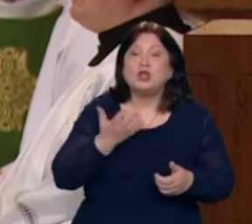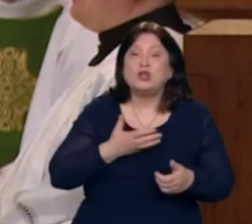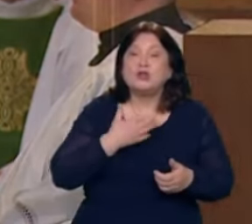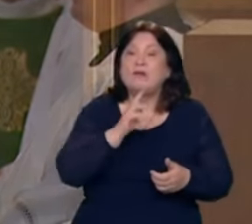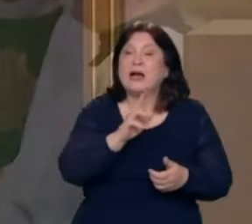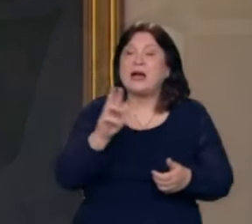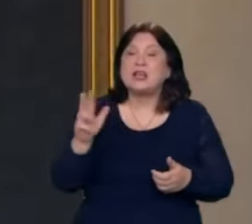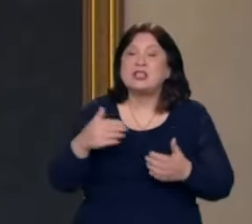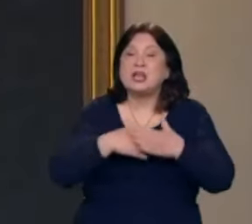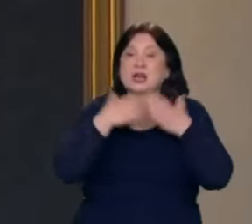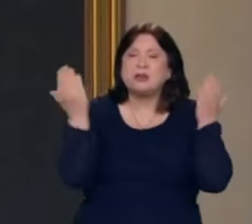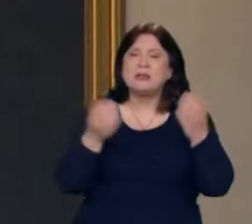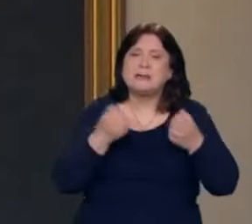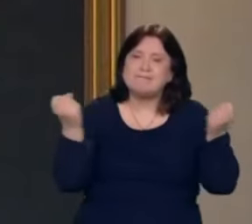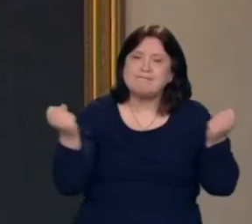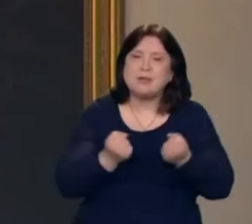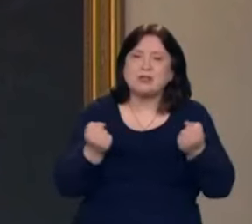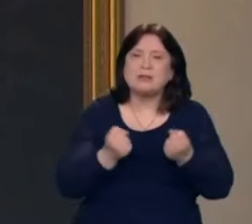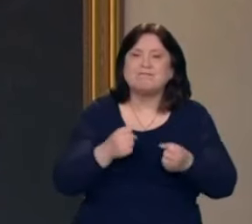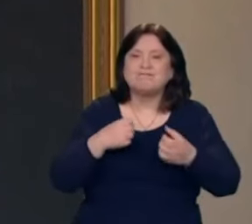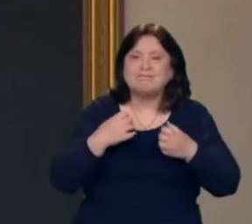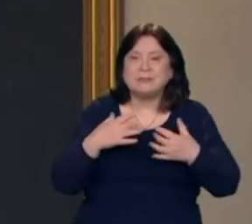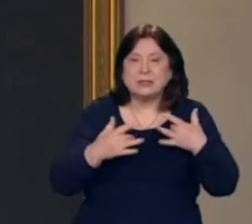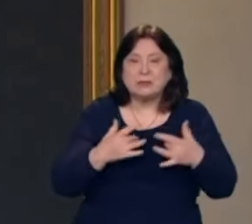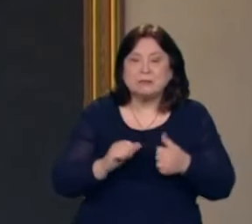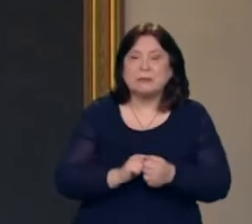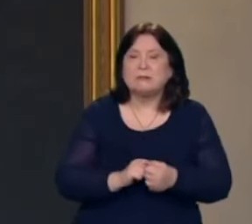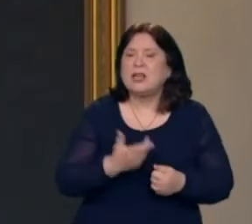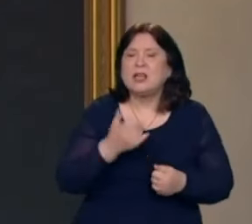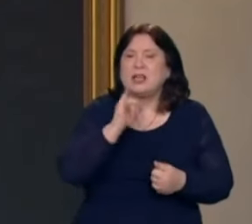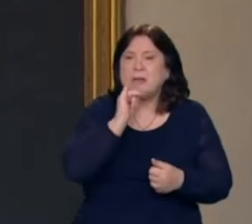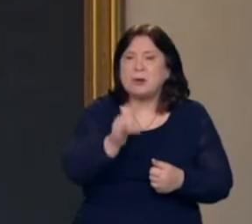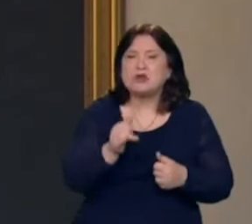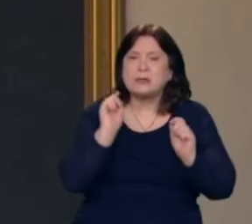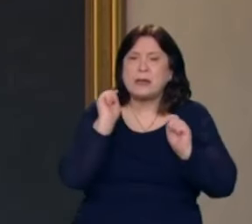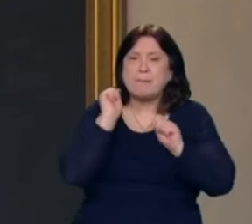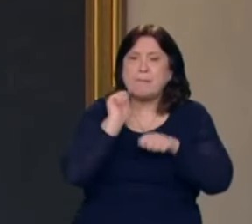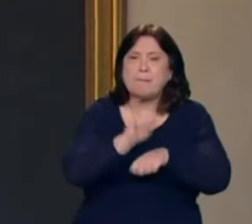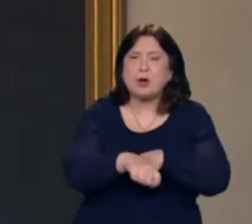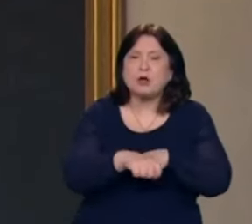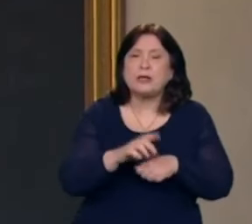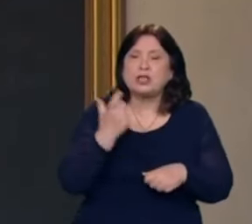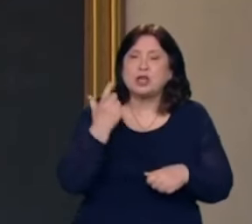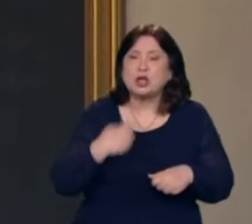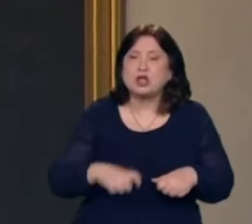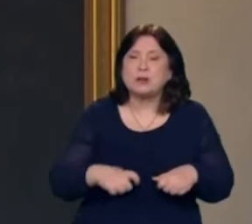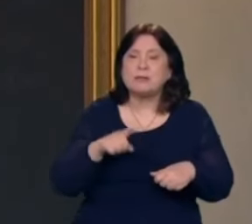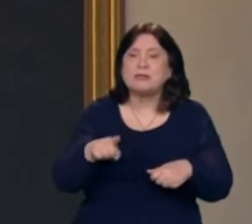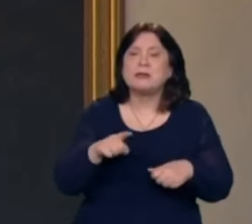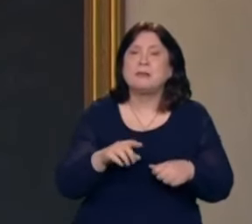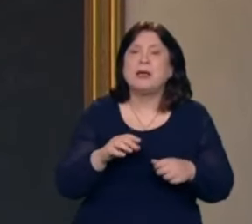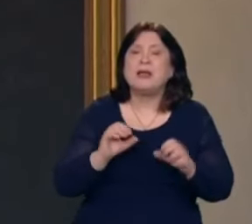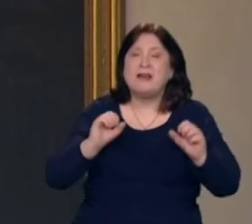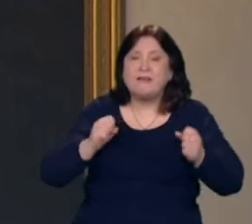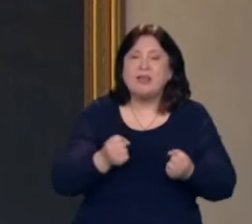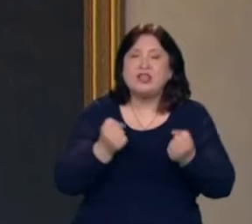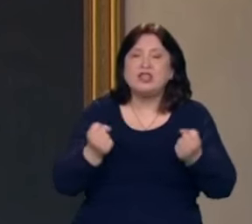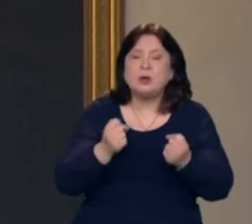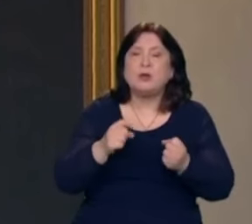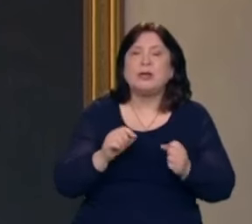d z coraz większą siłą nie da się pokonać osobistym wysiłkiem